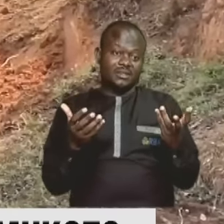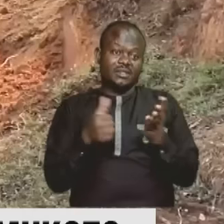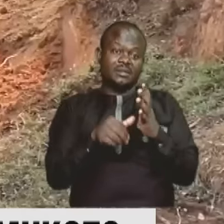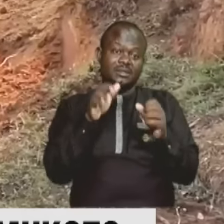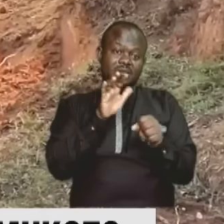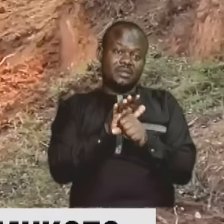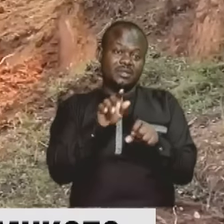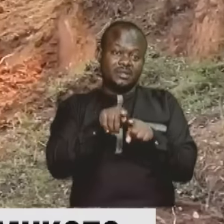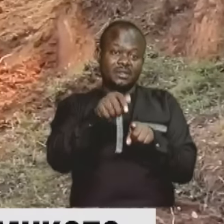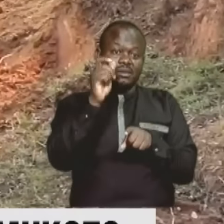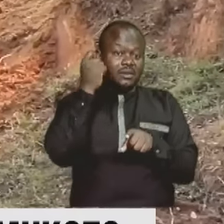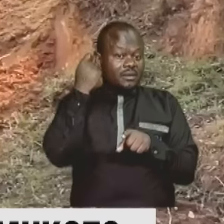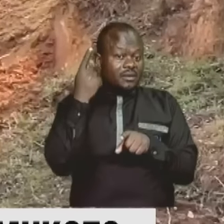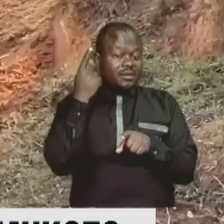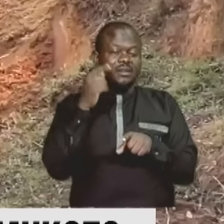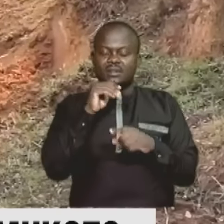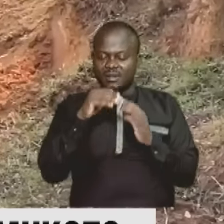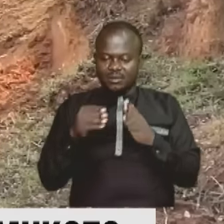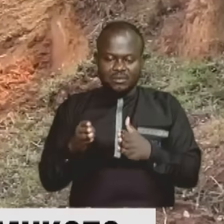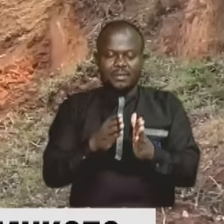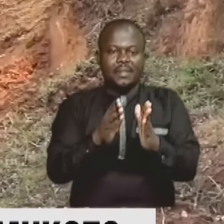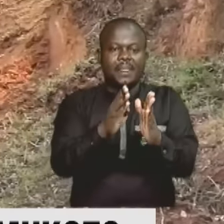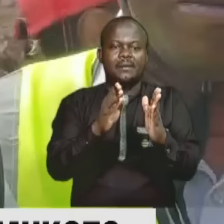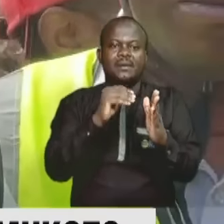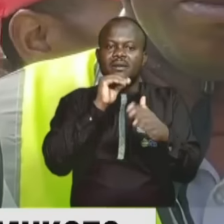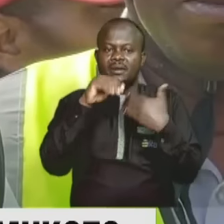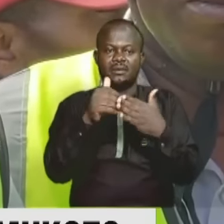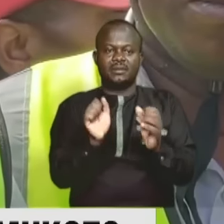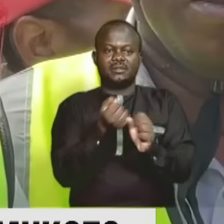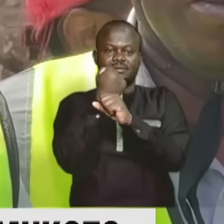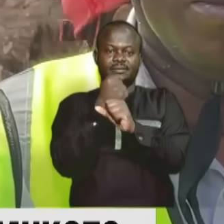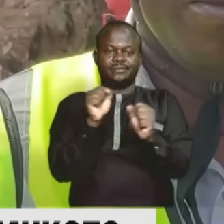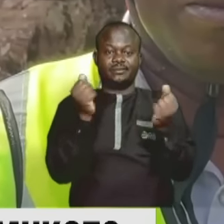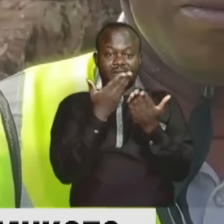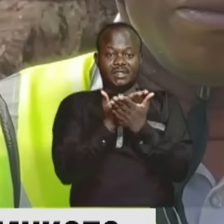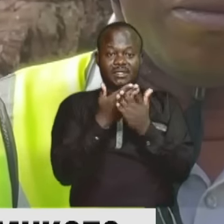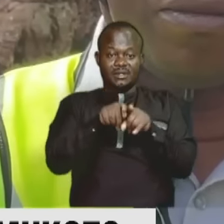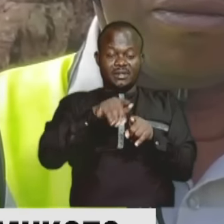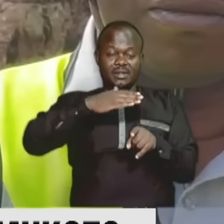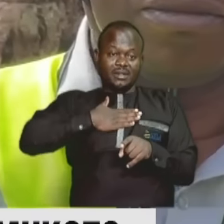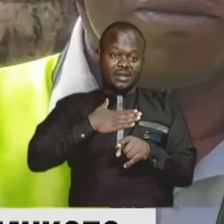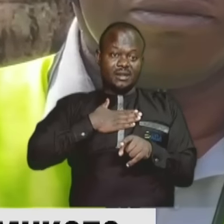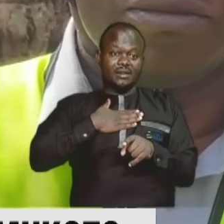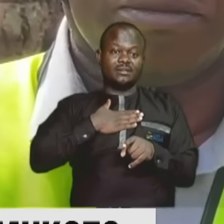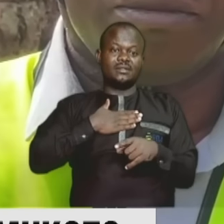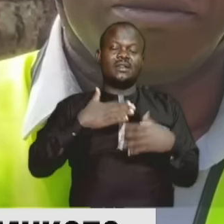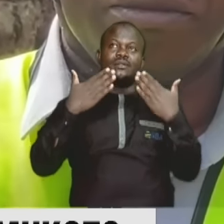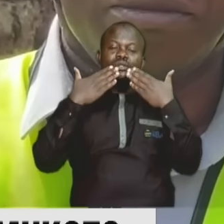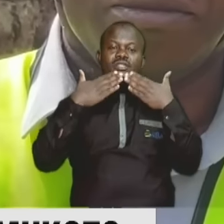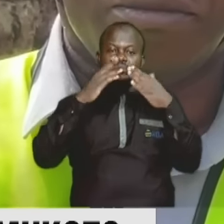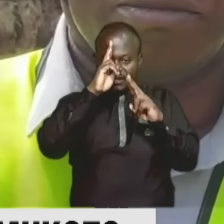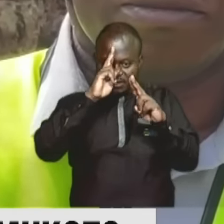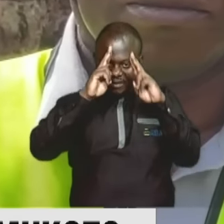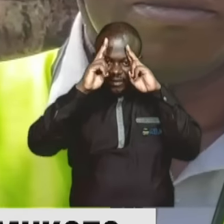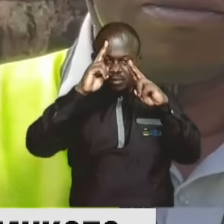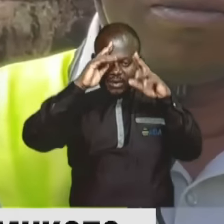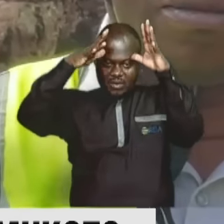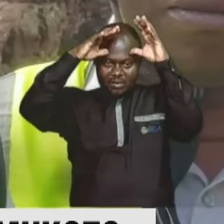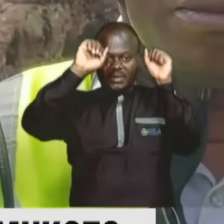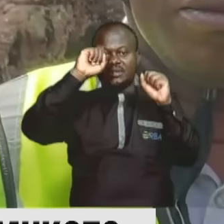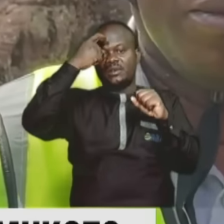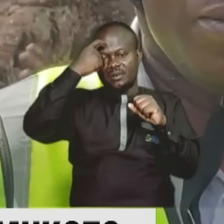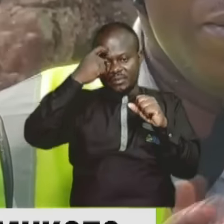nawe urabyumva iyo nta migenderano hari ibintu ntago bimeze neza nagira ngo nange mu ntiza amashyi dushimire nyakubahwa perezida wa Repubulika